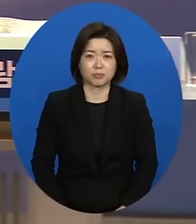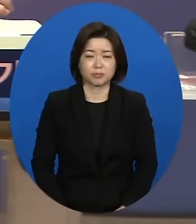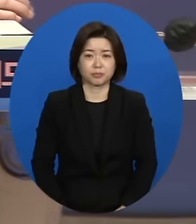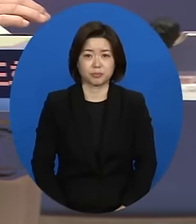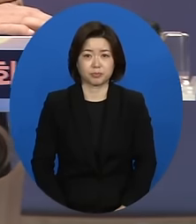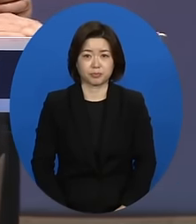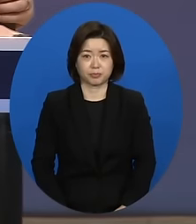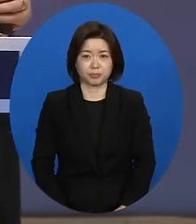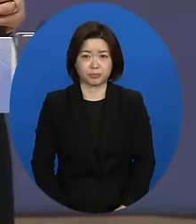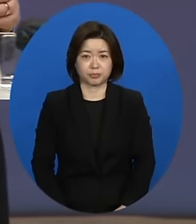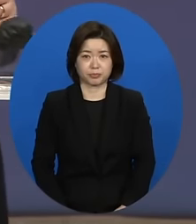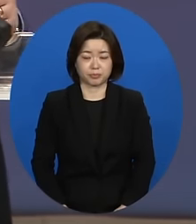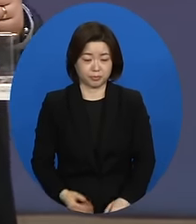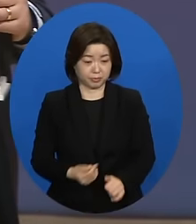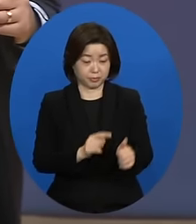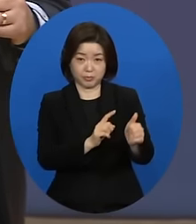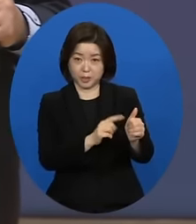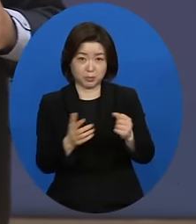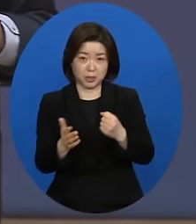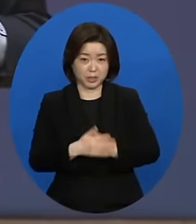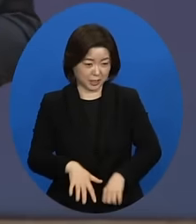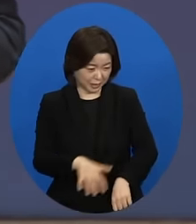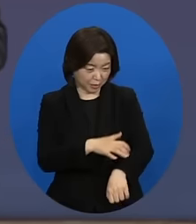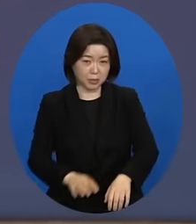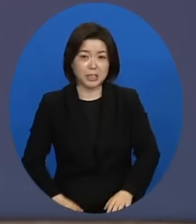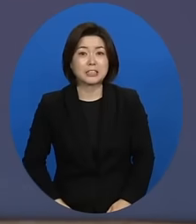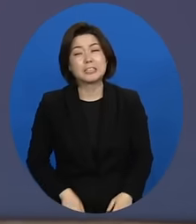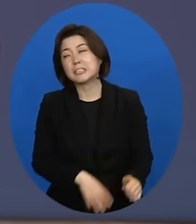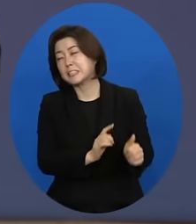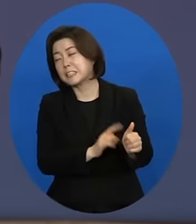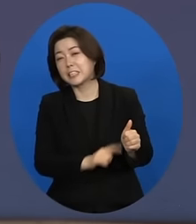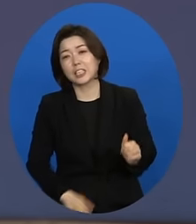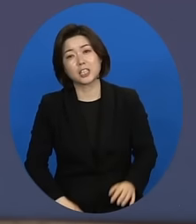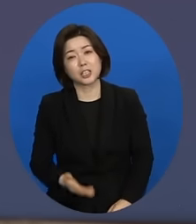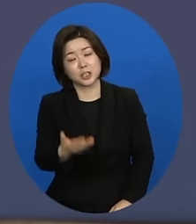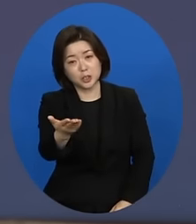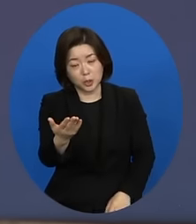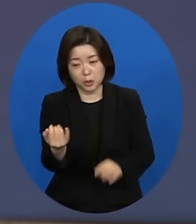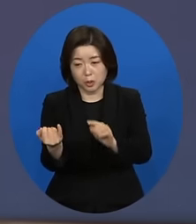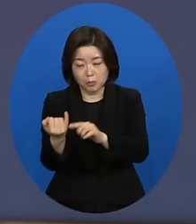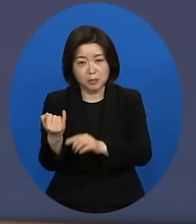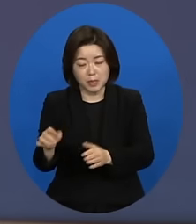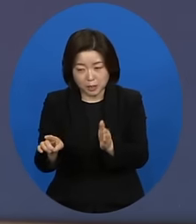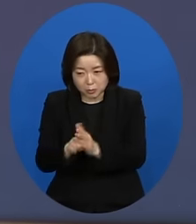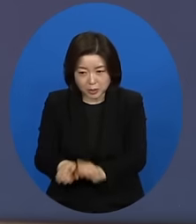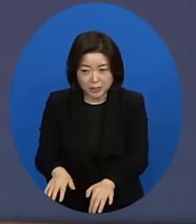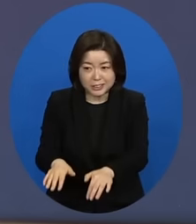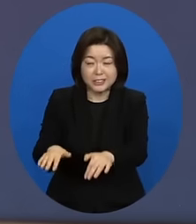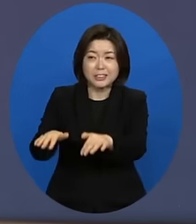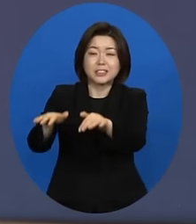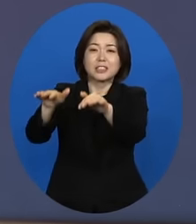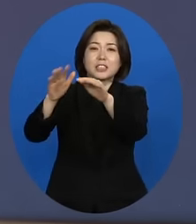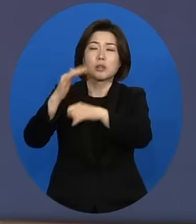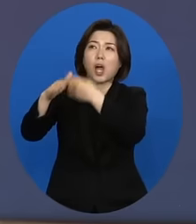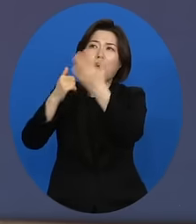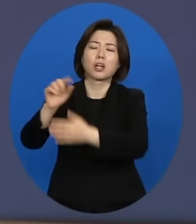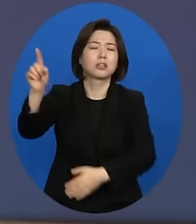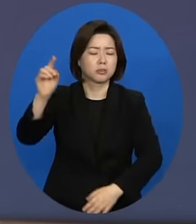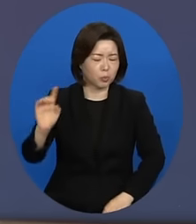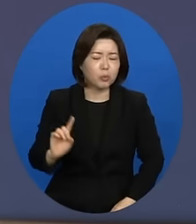남편 때문에 불편하세요? 그 새끼 때문에 여러분들의 신앙을 키워가는 분이 하나님이신 걸